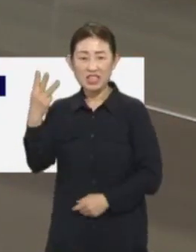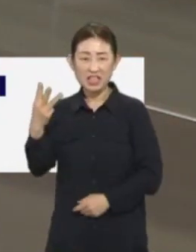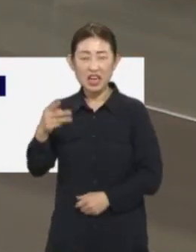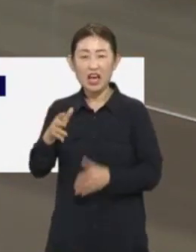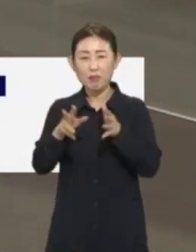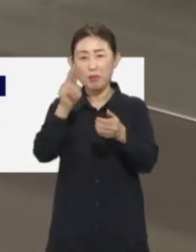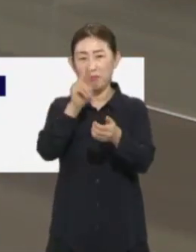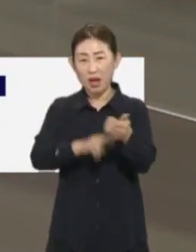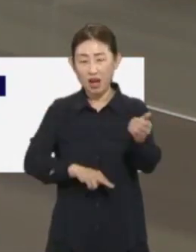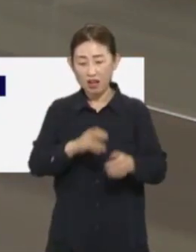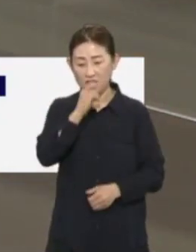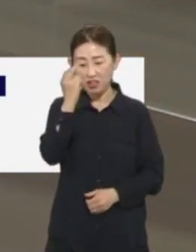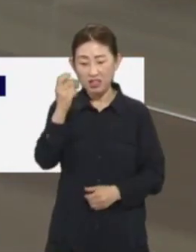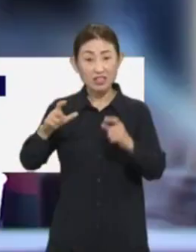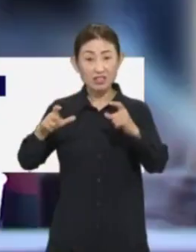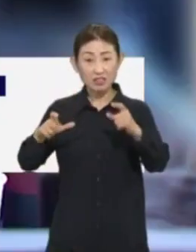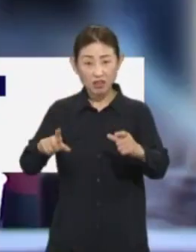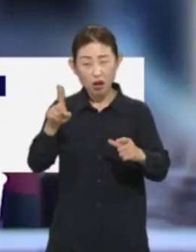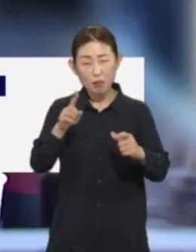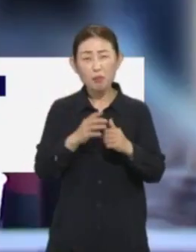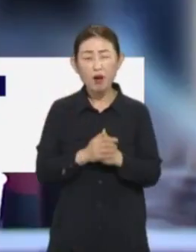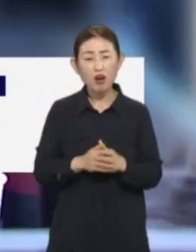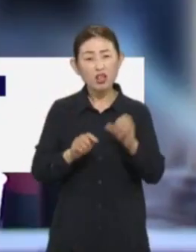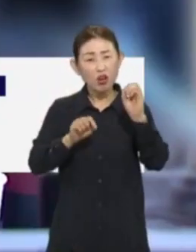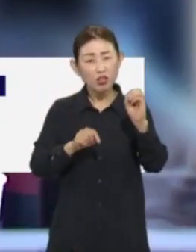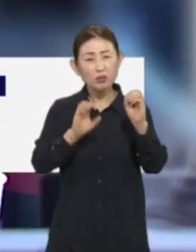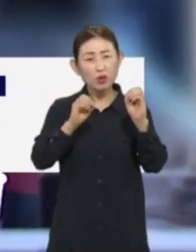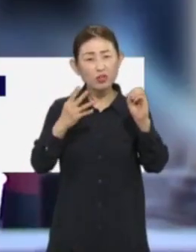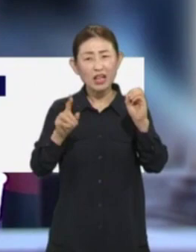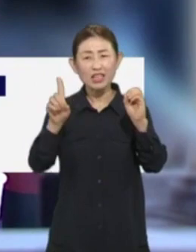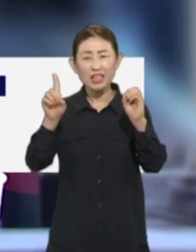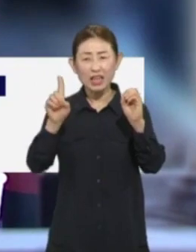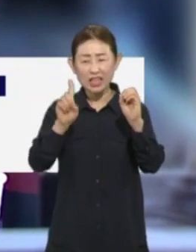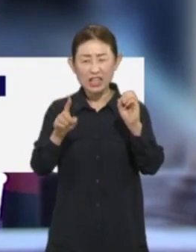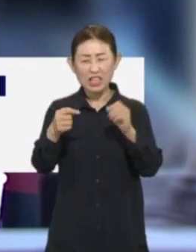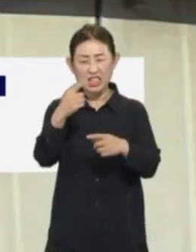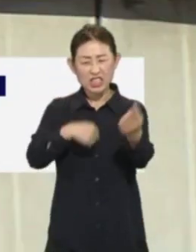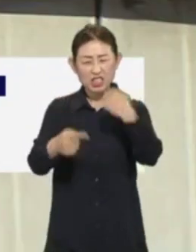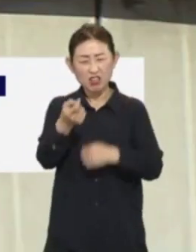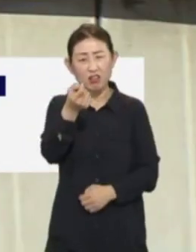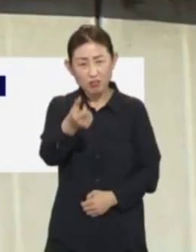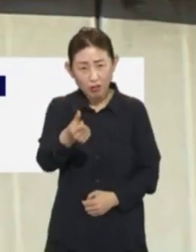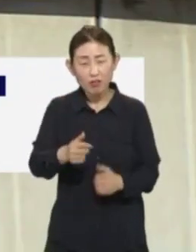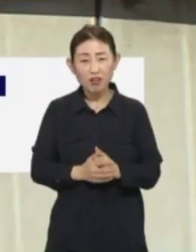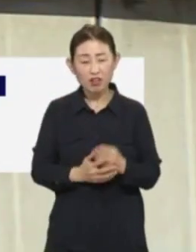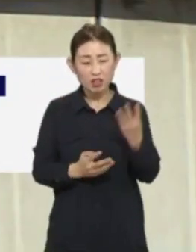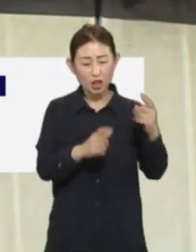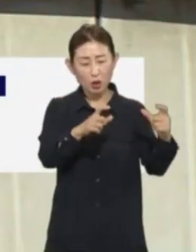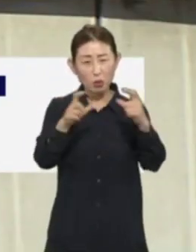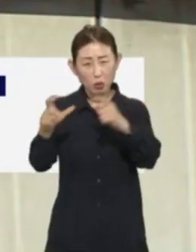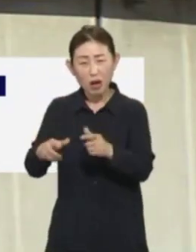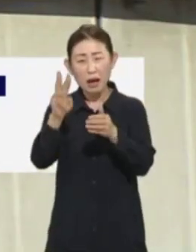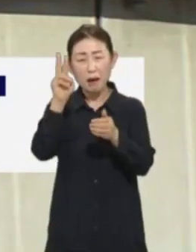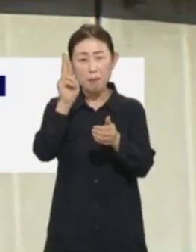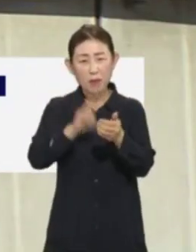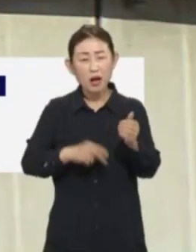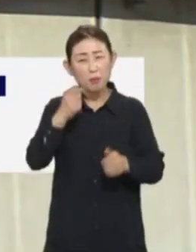나섰으나 서산의 한 단지의 경우 최저 0.04:1의 청약률을 보이는 등 4개 단지 모두